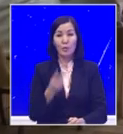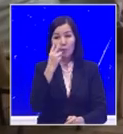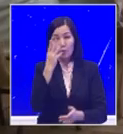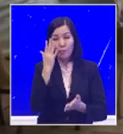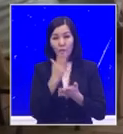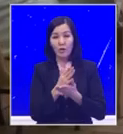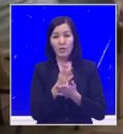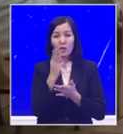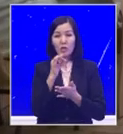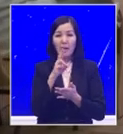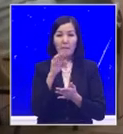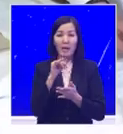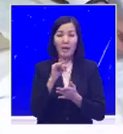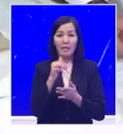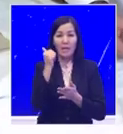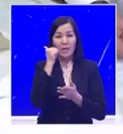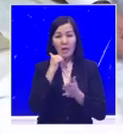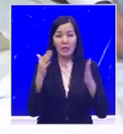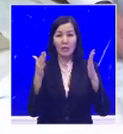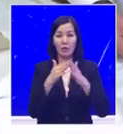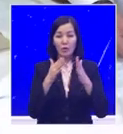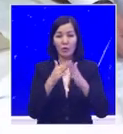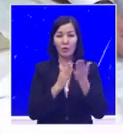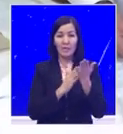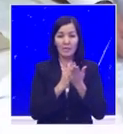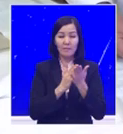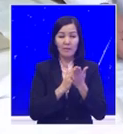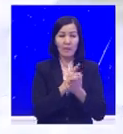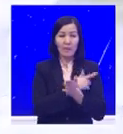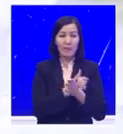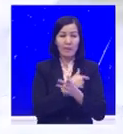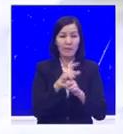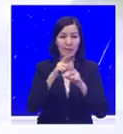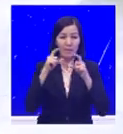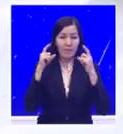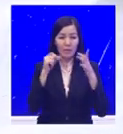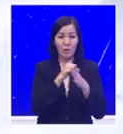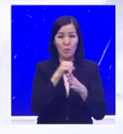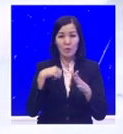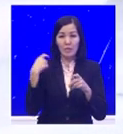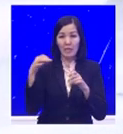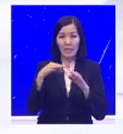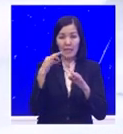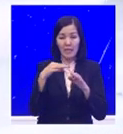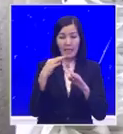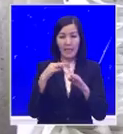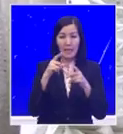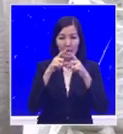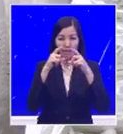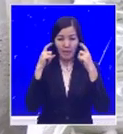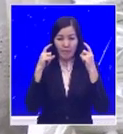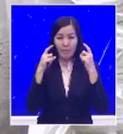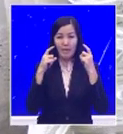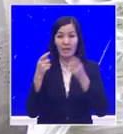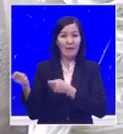тұрғандарыңыздай шапағат арнаулы әлеуметтік қызмет көрсету орталығының қызметкерлері де медициналық маскаларды да өздері тігеді. Көбіреттік бетперделерді